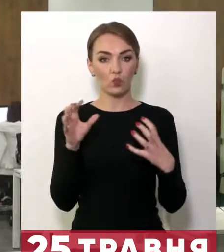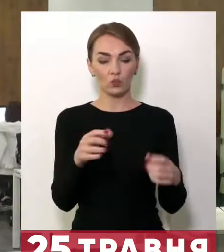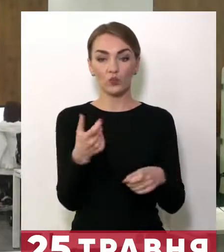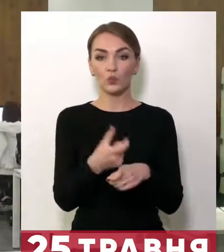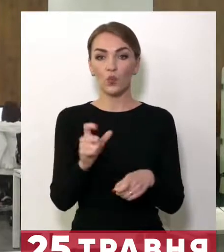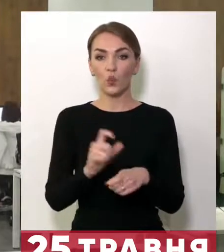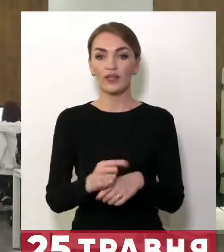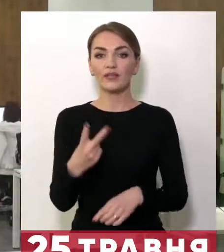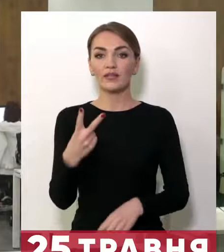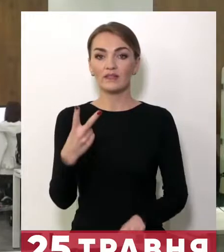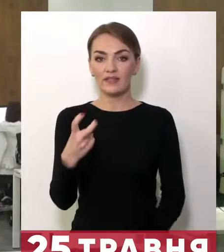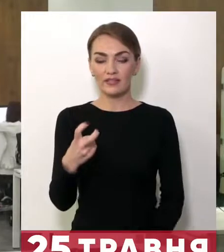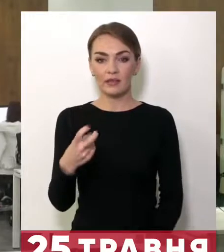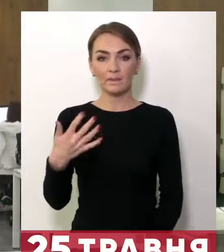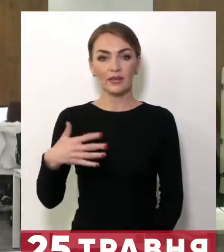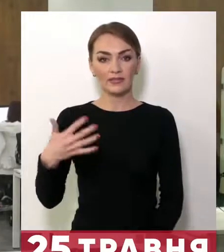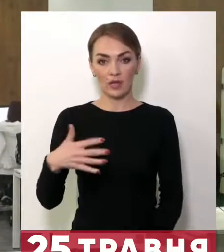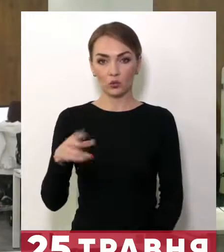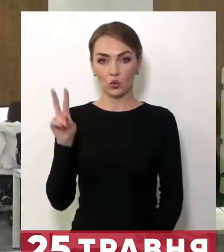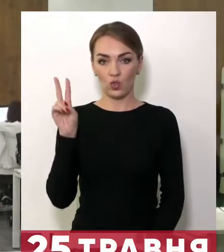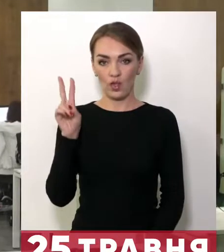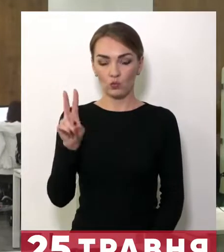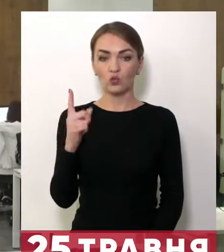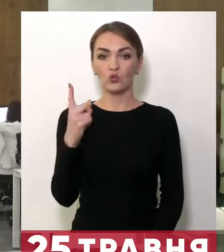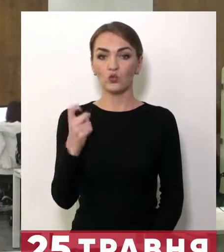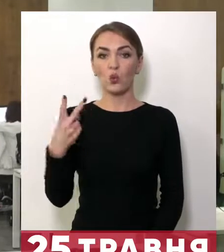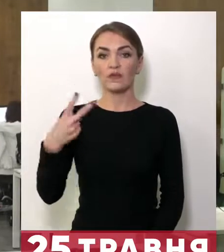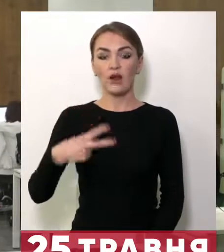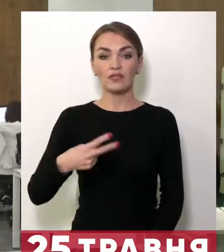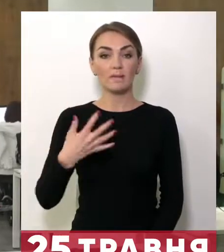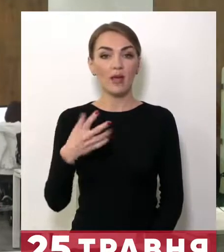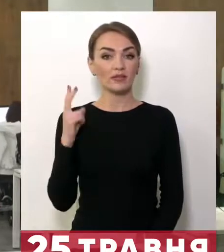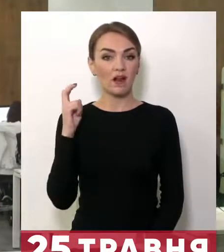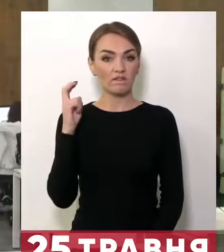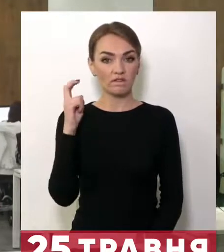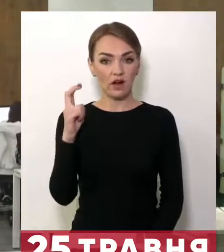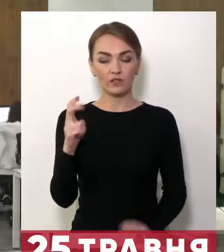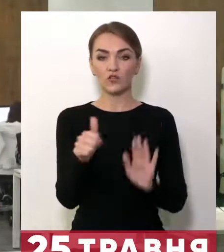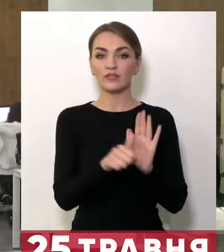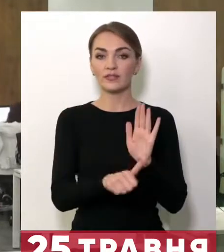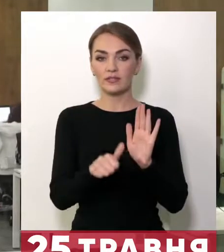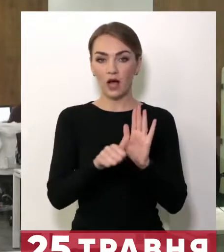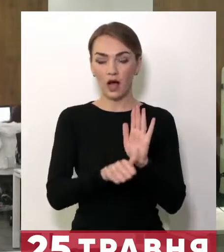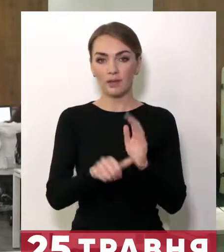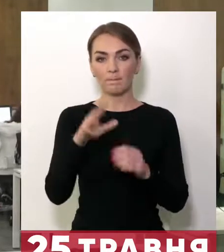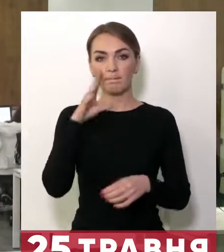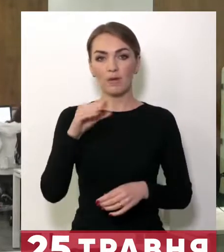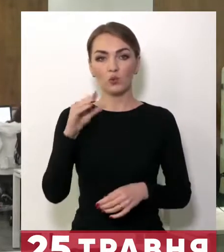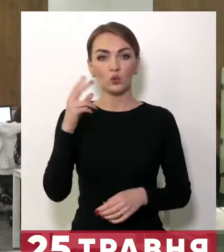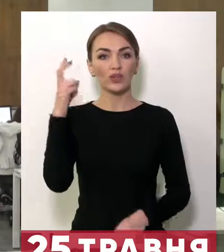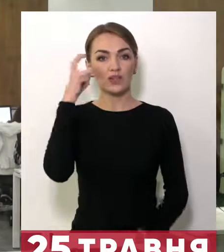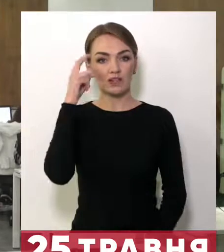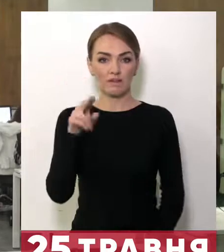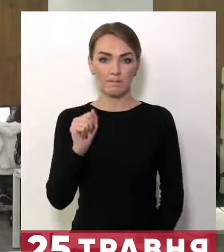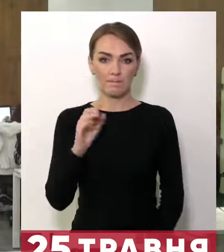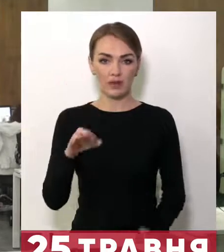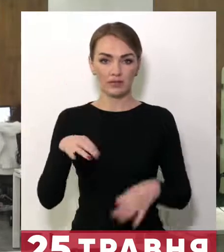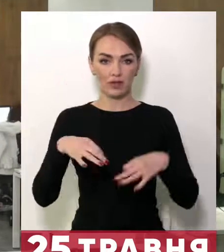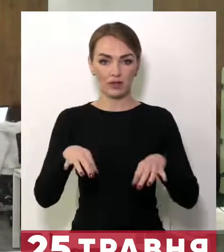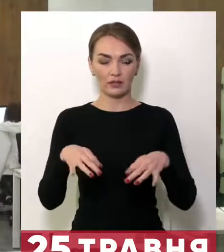понад 250 тролейбусів, 125 трамваїв і 60 маршруток